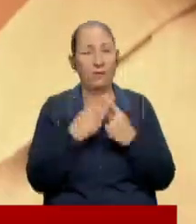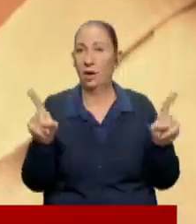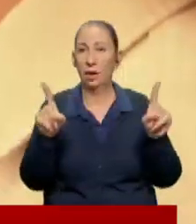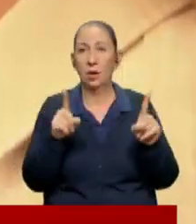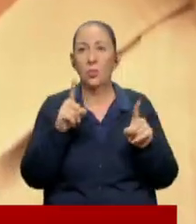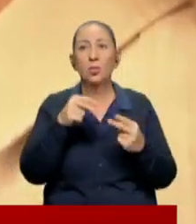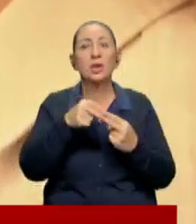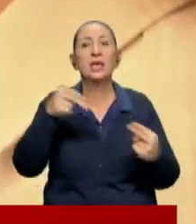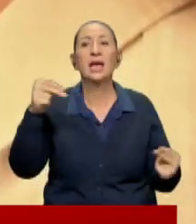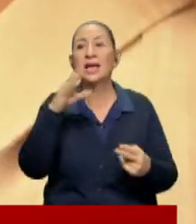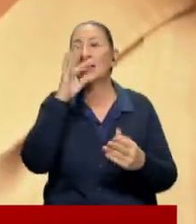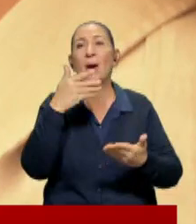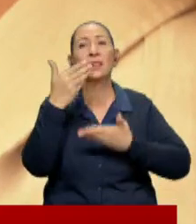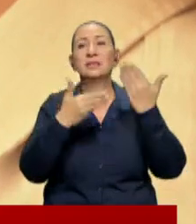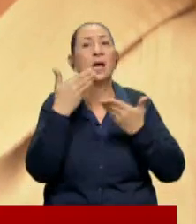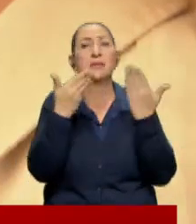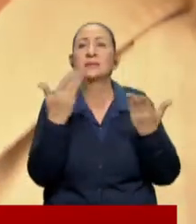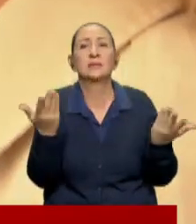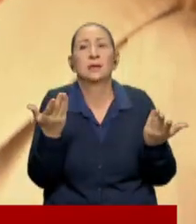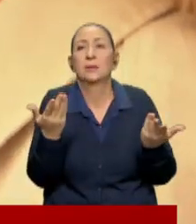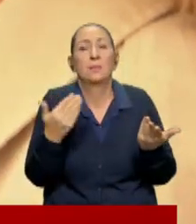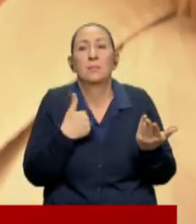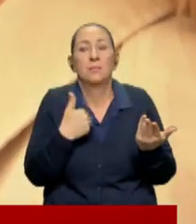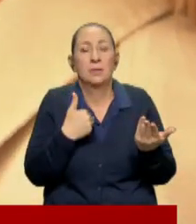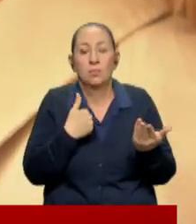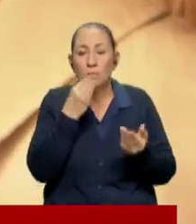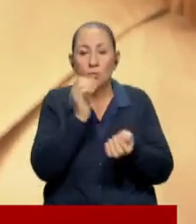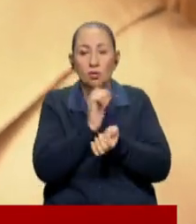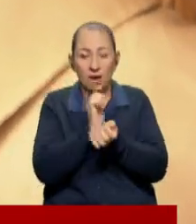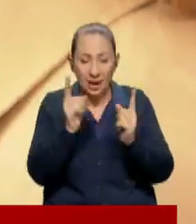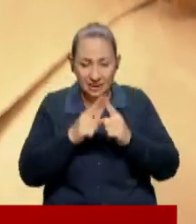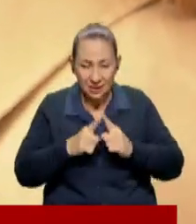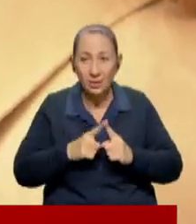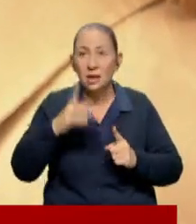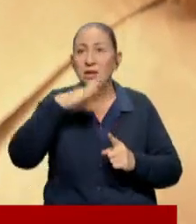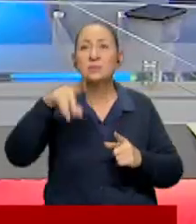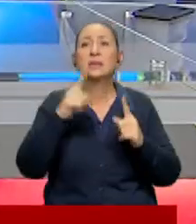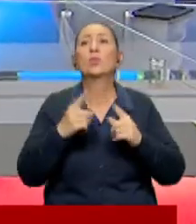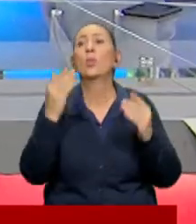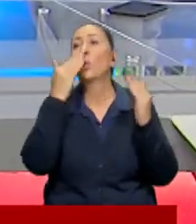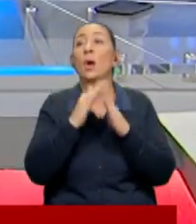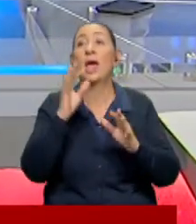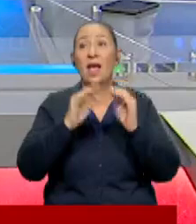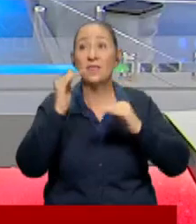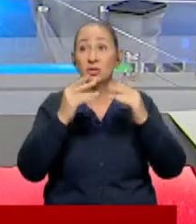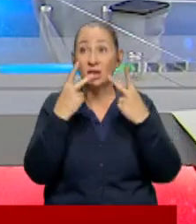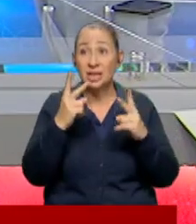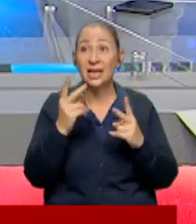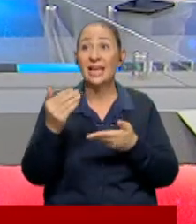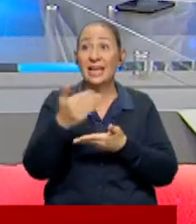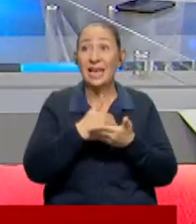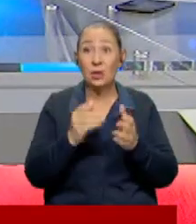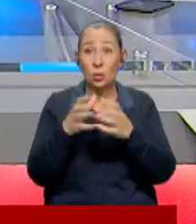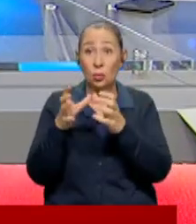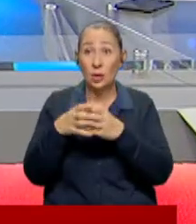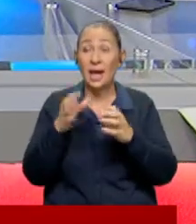Bu masalı nereye anlatırlarsa anlatsınlar. Benim mutfak hesabımın hiçbir hesabıma uymuyor. Enflasyon açıklanırken de gelir